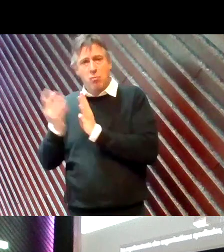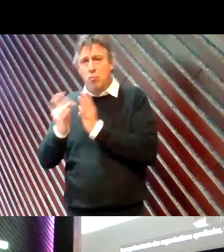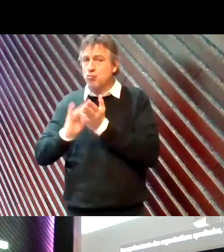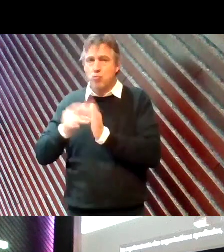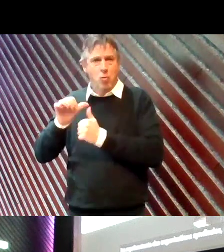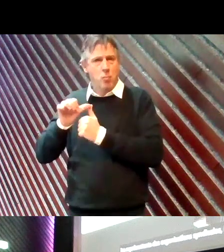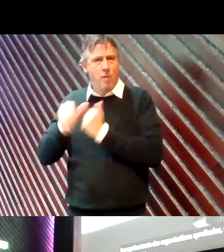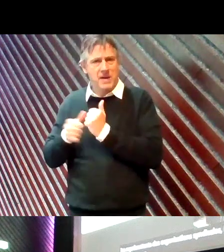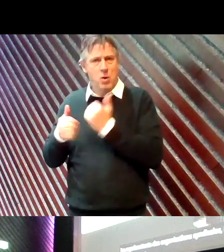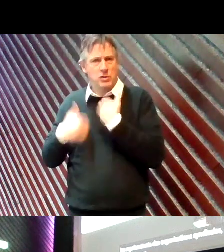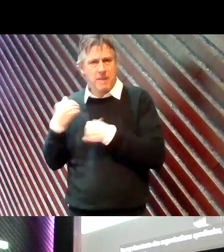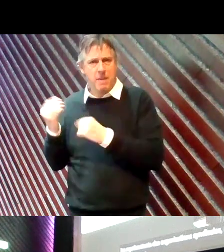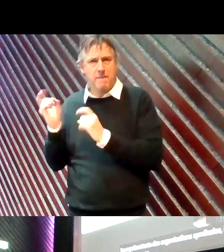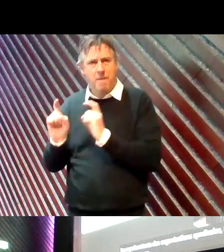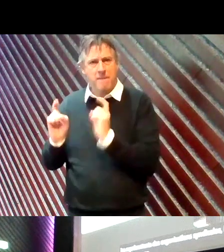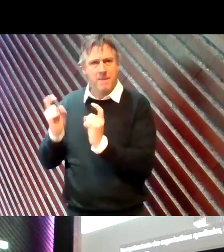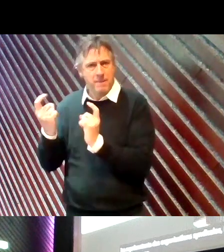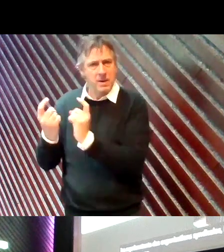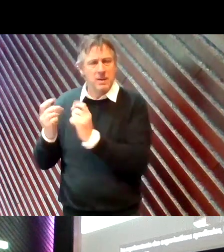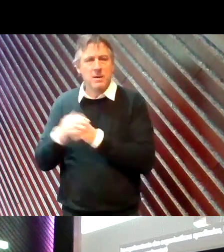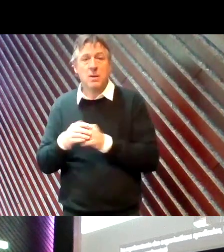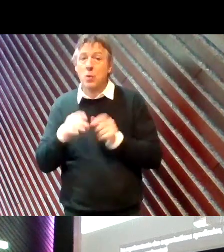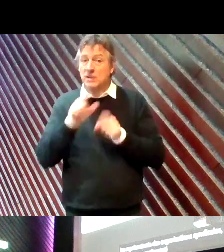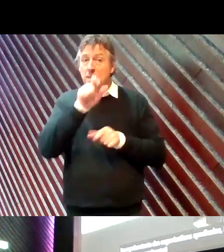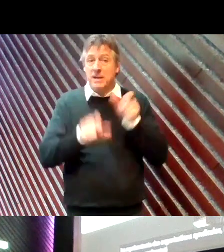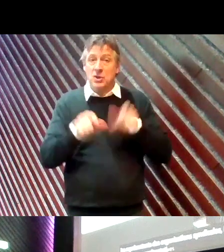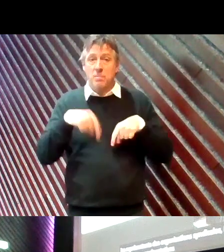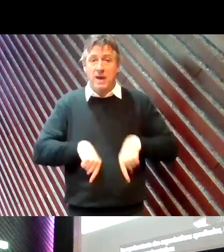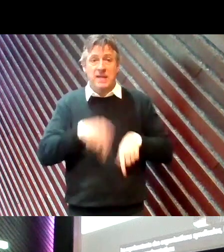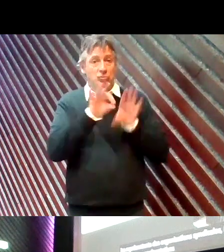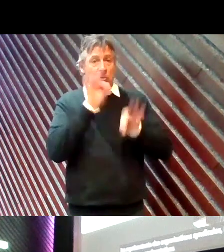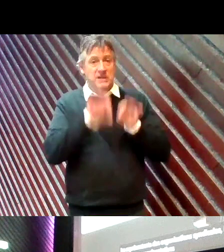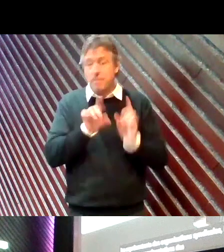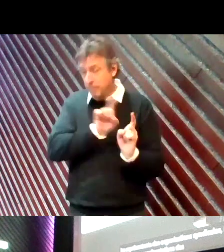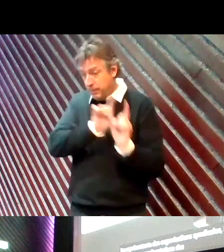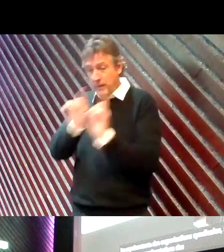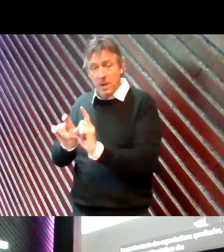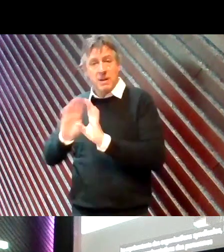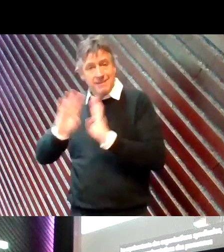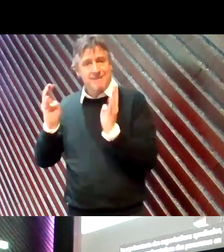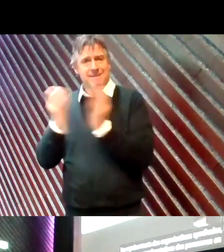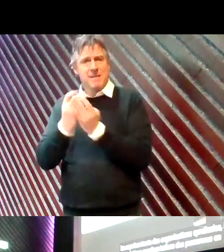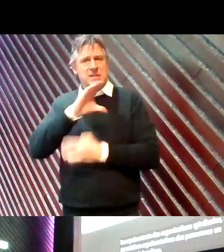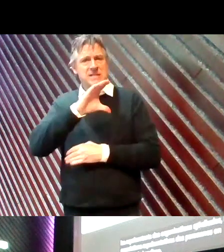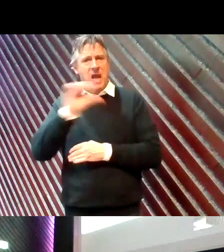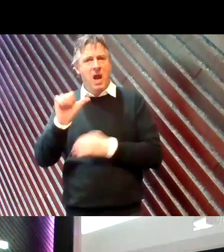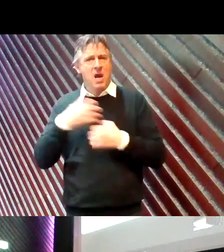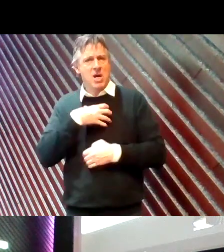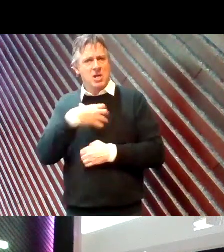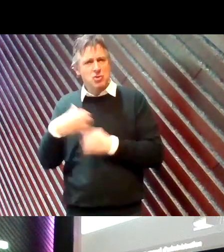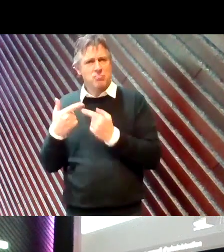handicap, mais également des personnes qualifiées désignées par l'État. Nous avons donc un conseil d'administration qui est riche, qui est pluriel